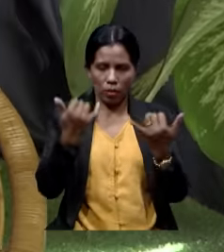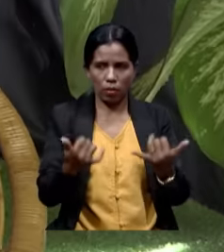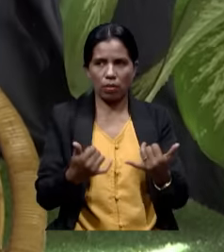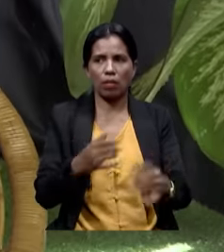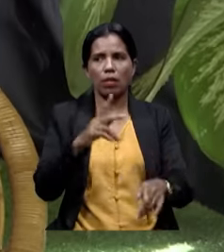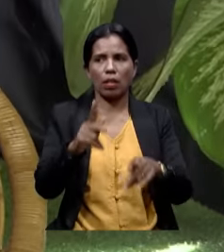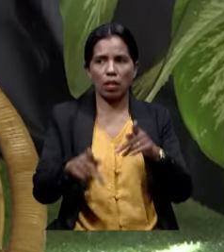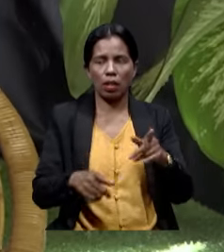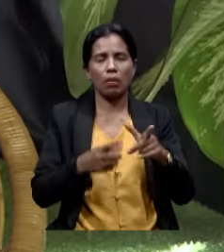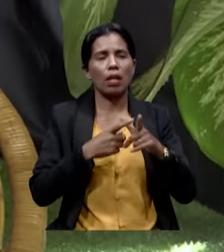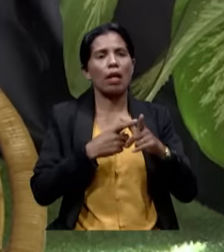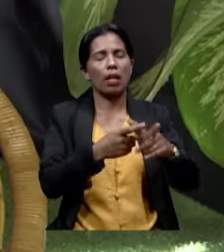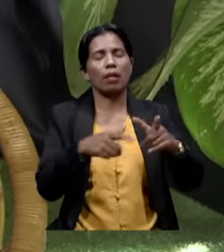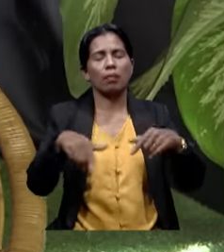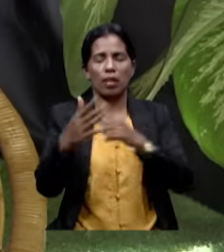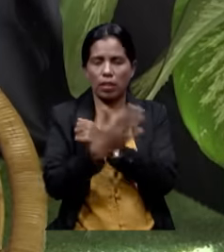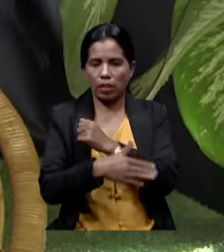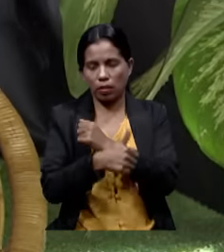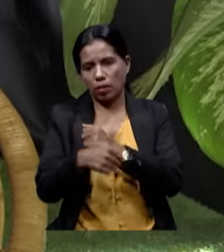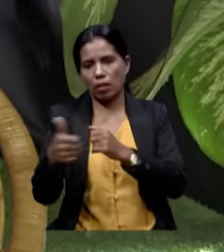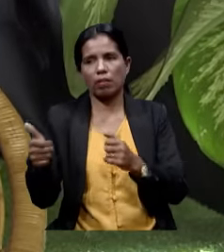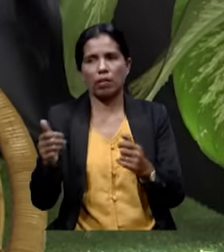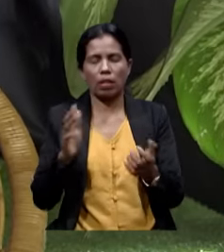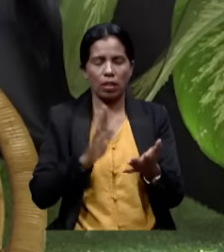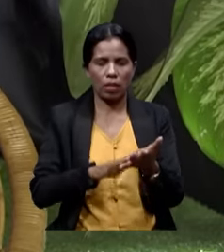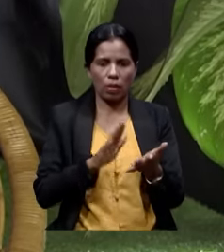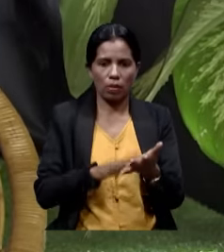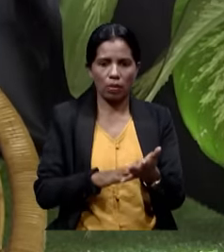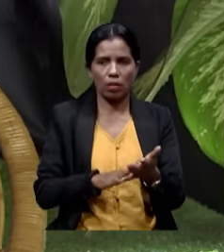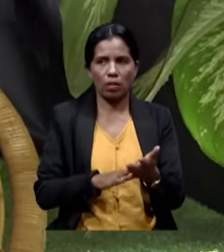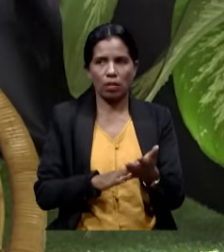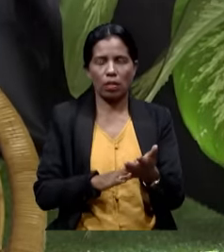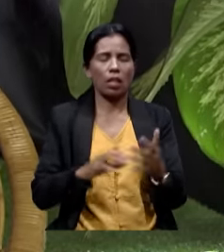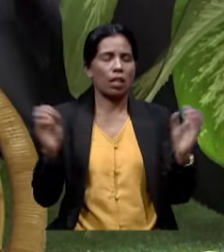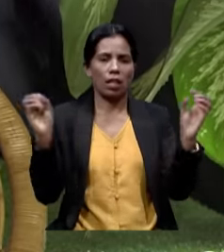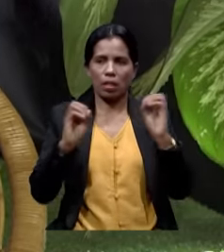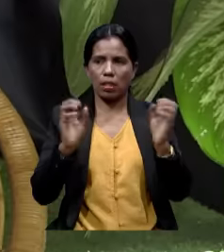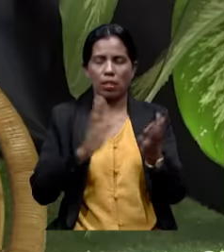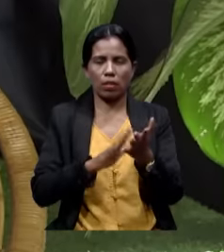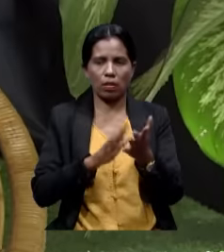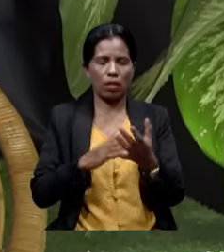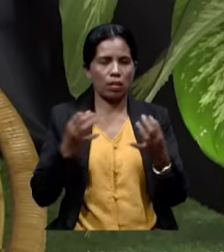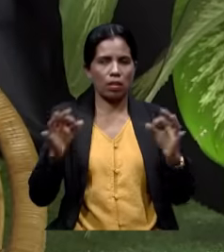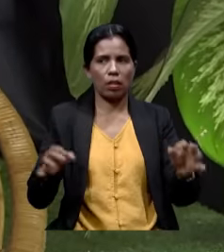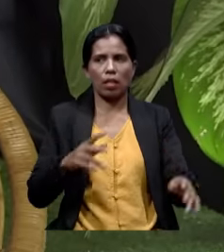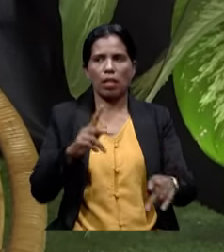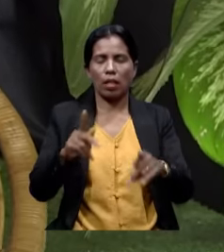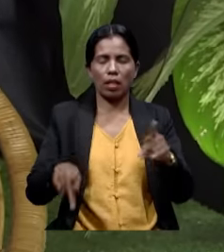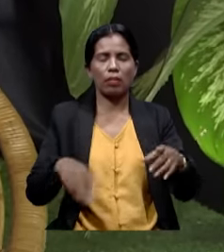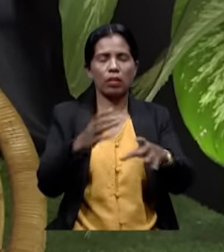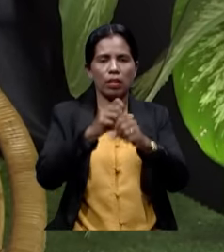eman adodong baliur eskola kuaze nia kakuluk laia emak kader ne tamus